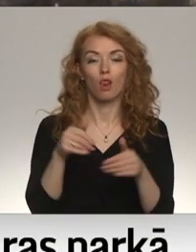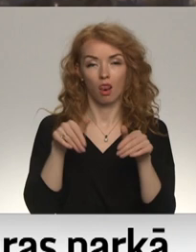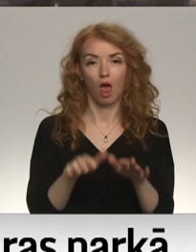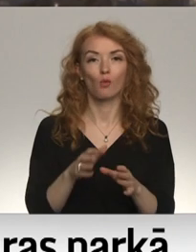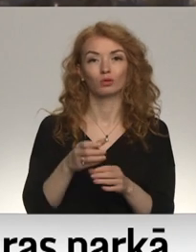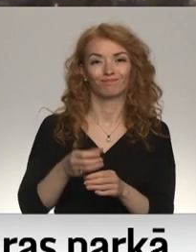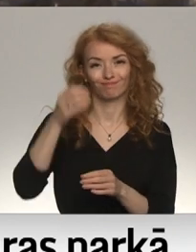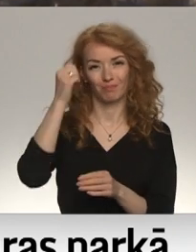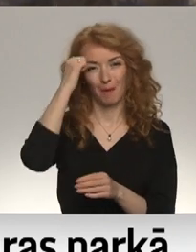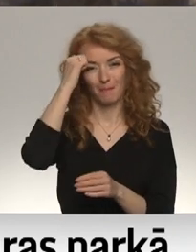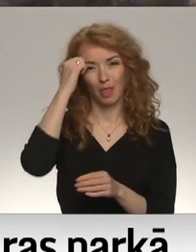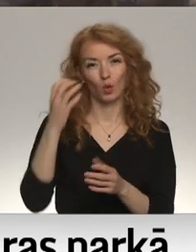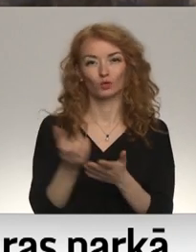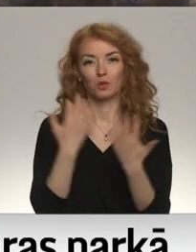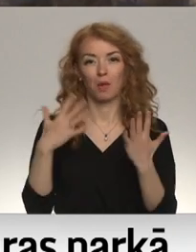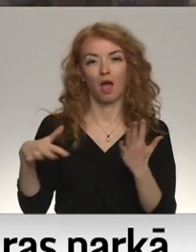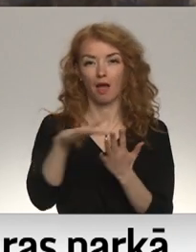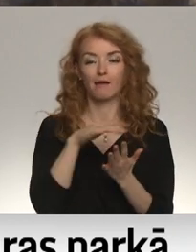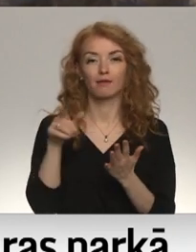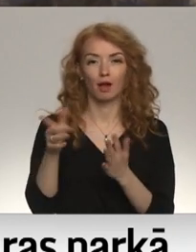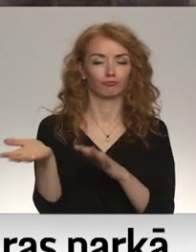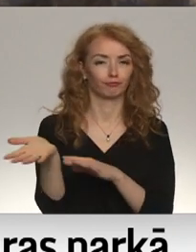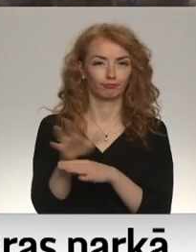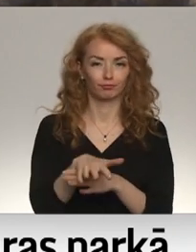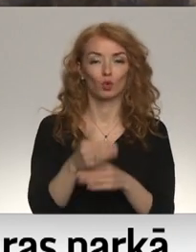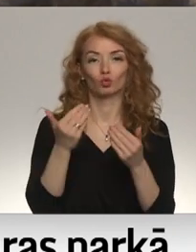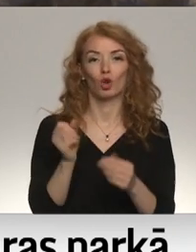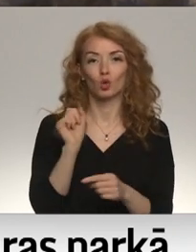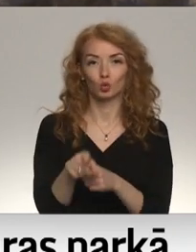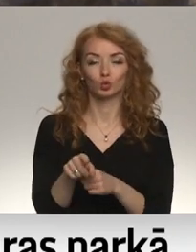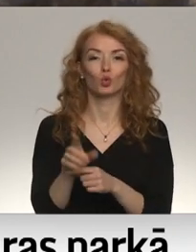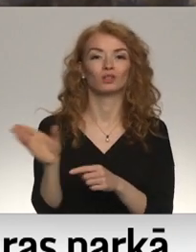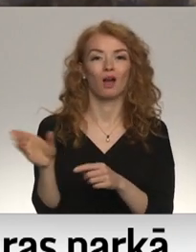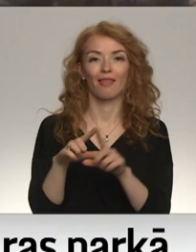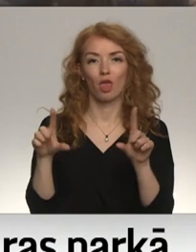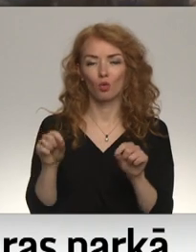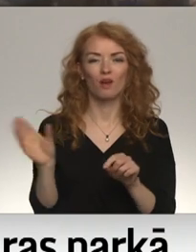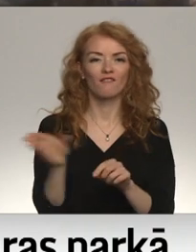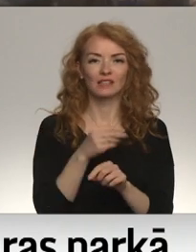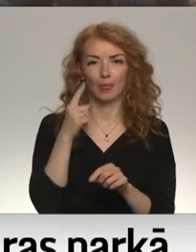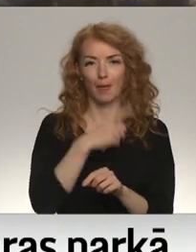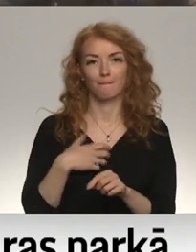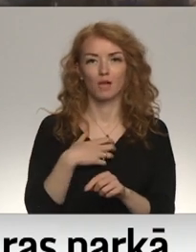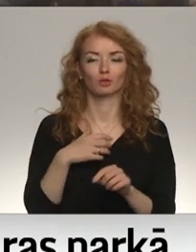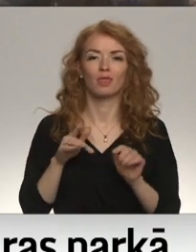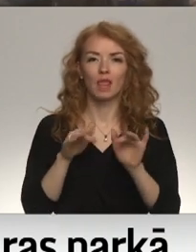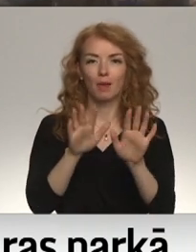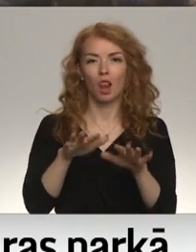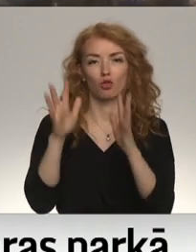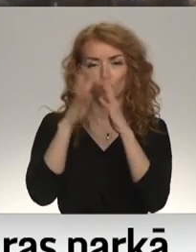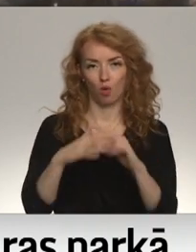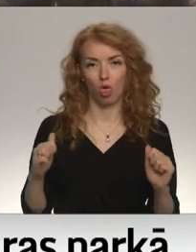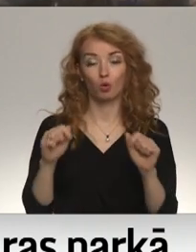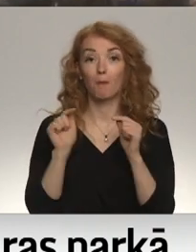nojaukšanai. Ārkārtas sēdē šo pēcpusdienu doma uzdeva pieminekļu aģentūrai veikt visas nepieciešamās darbības monumenta nojaukšanai. Pret